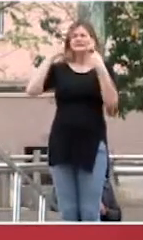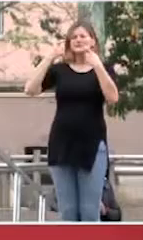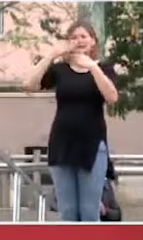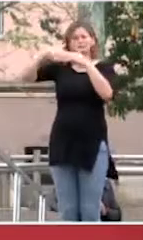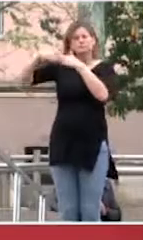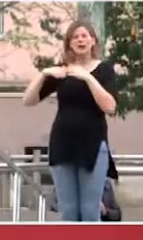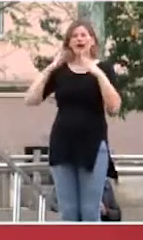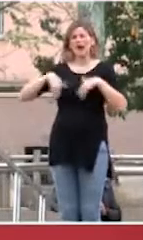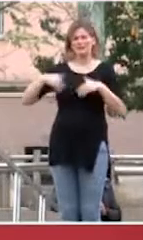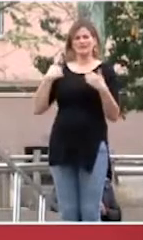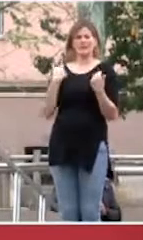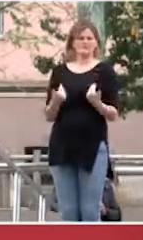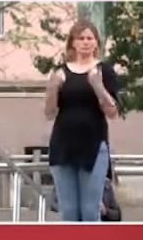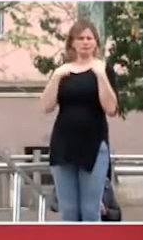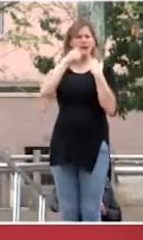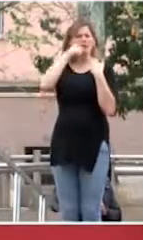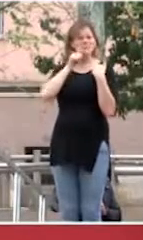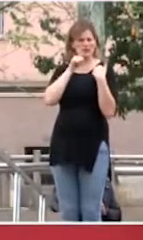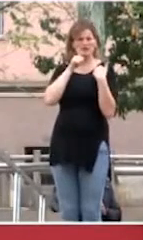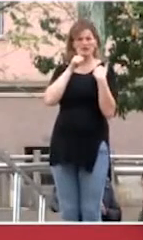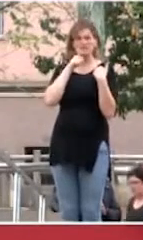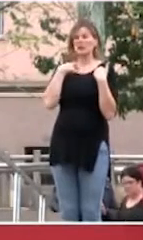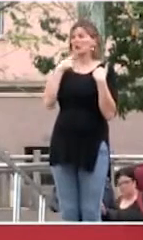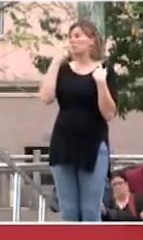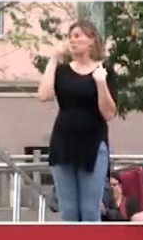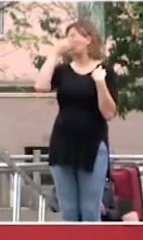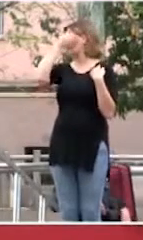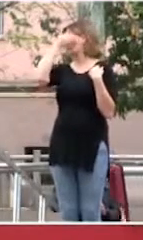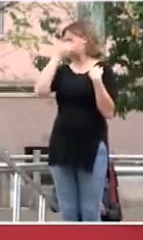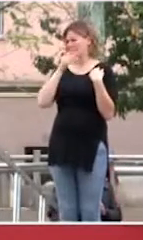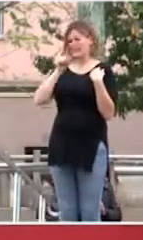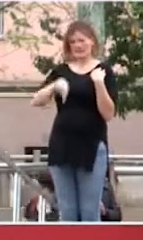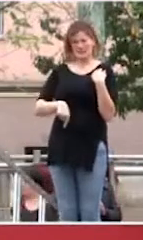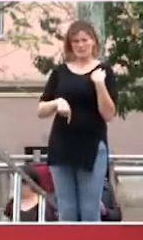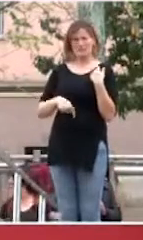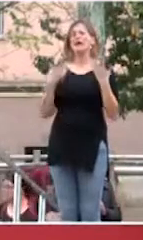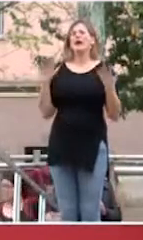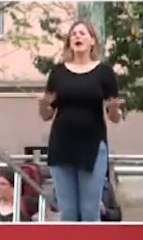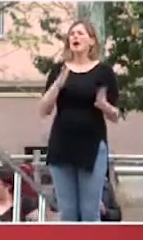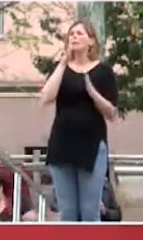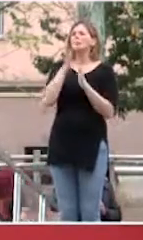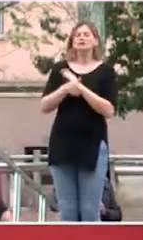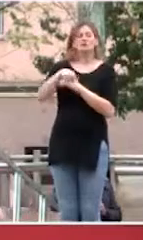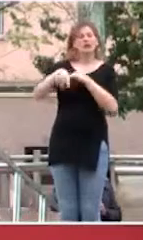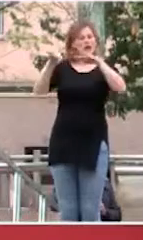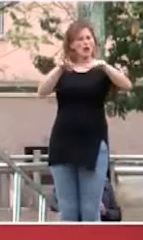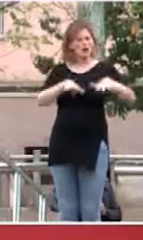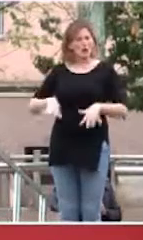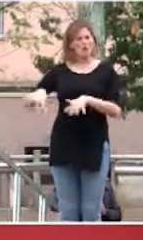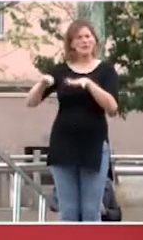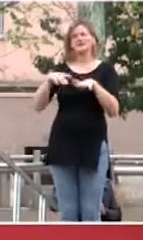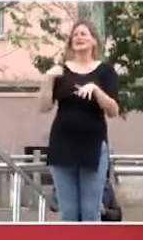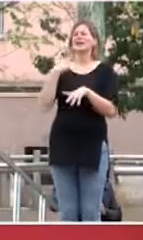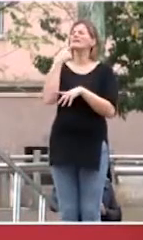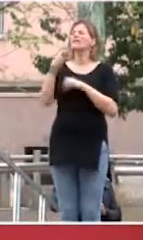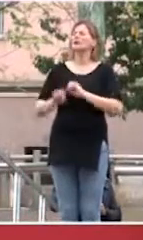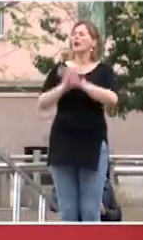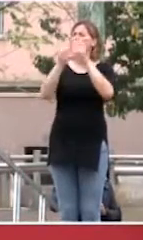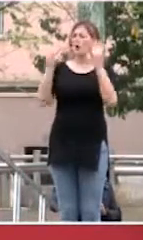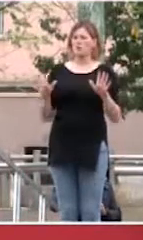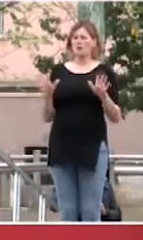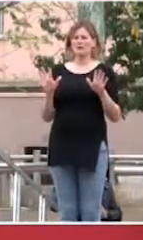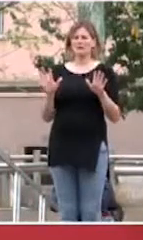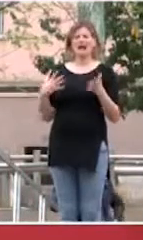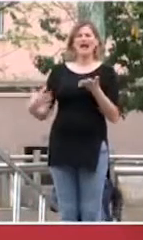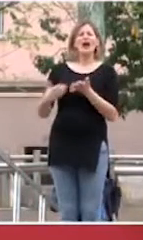era responsabilitat del Pedro Sánchez. I han mirat a una altra banda. Per això, Nou Barris, els hem de dir una cosa molt clara.